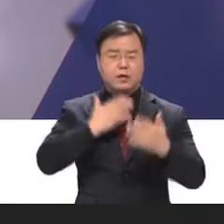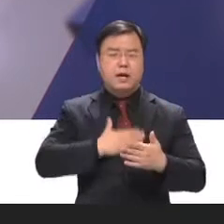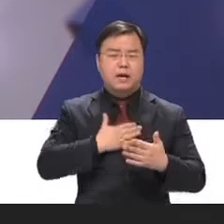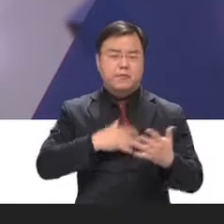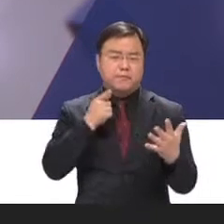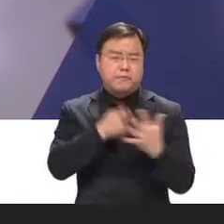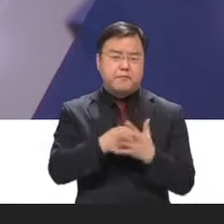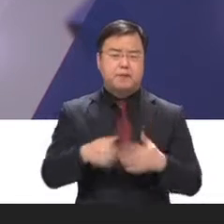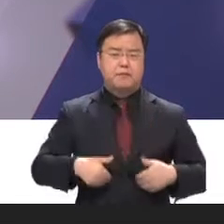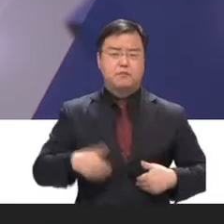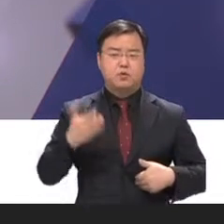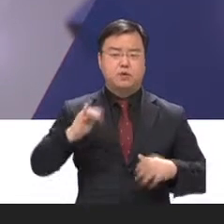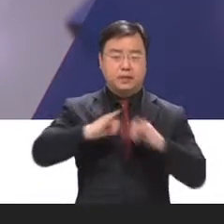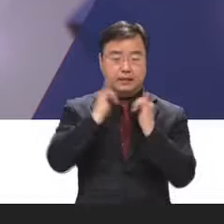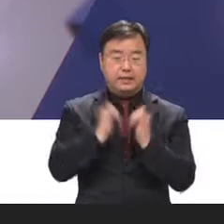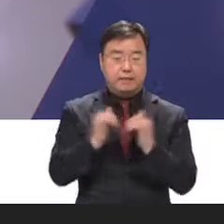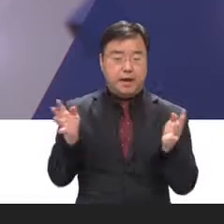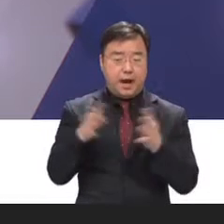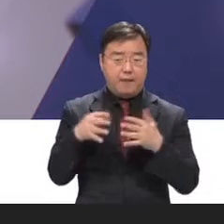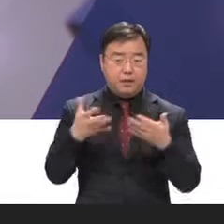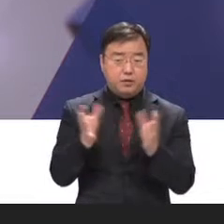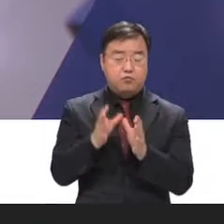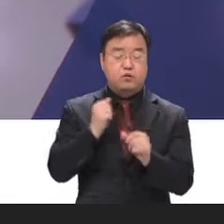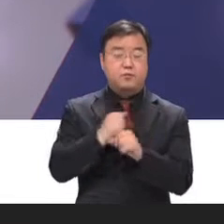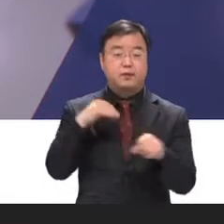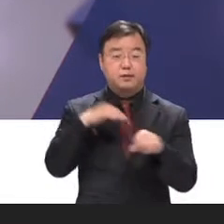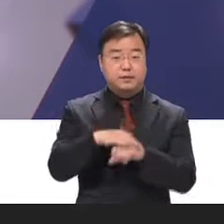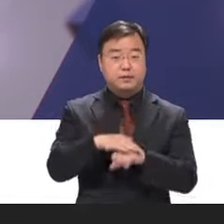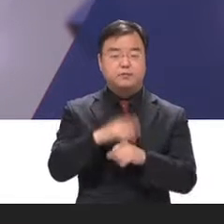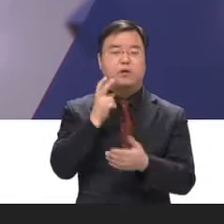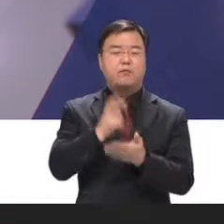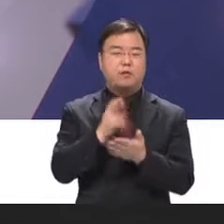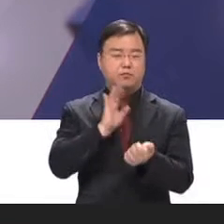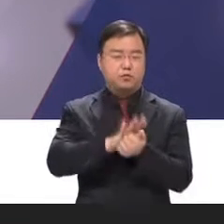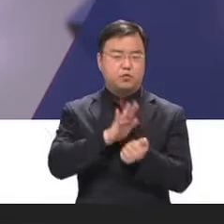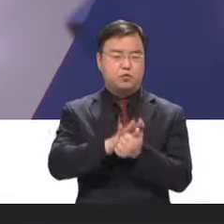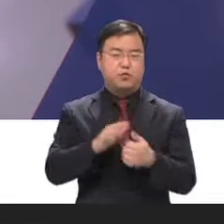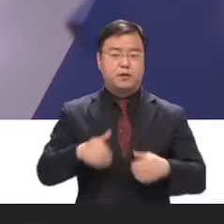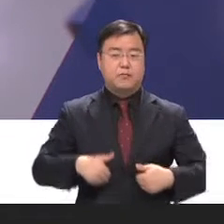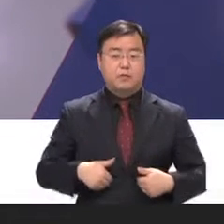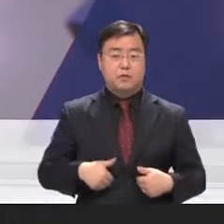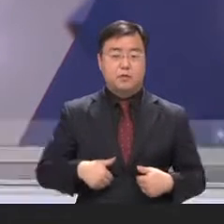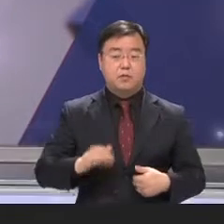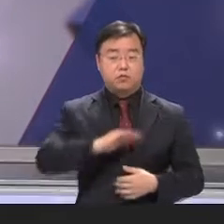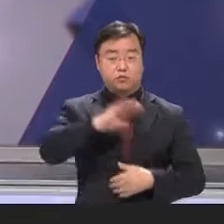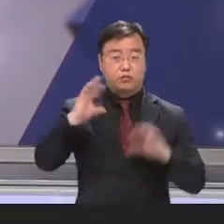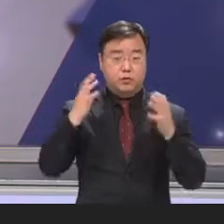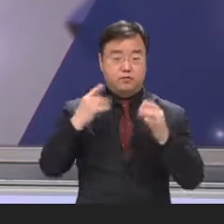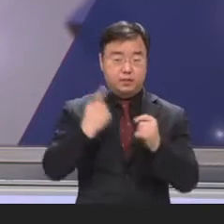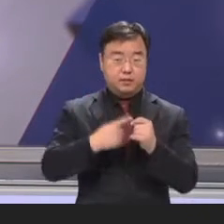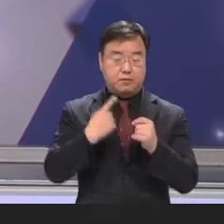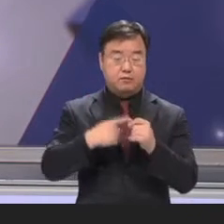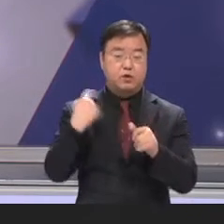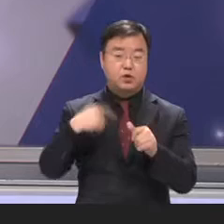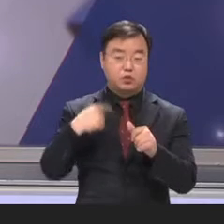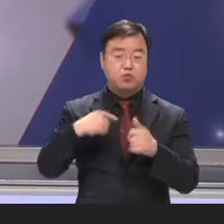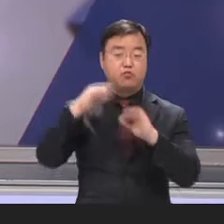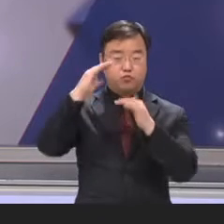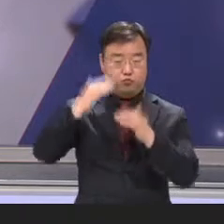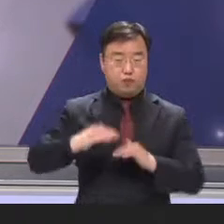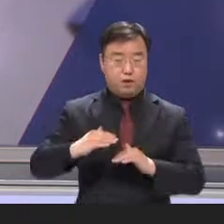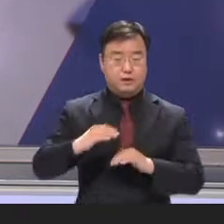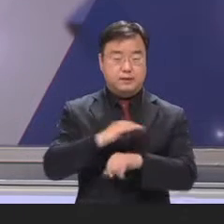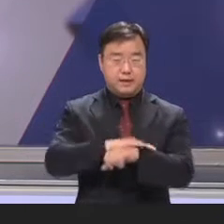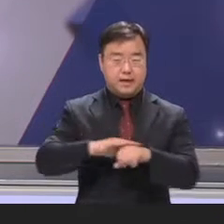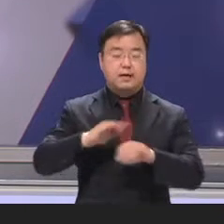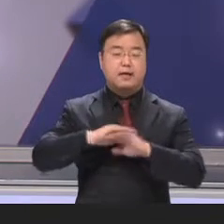위해 사회적 합의 기구를 만드는 등 제도적 장치가 필요합니다 아무쪼록 우리 아이들의 생애 첫 교육이 누리과정 사태가 잘 해결돼